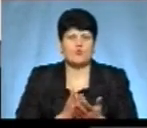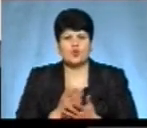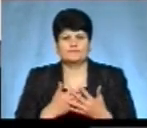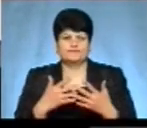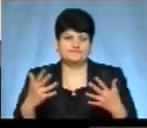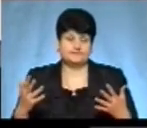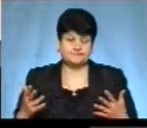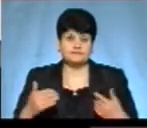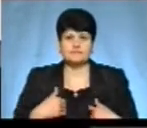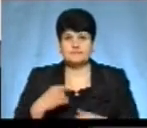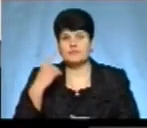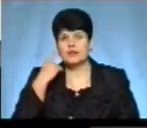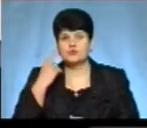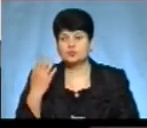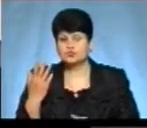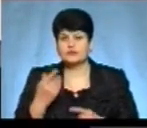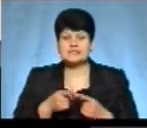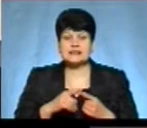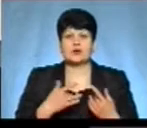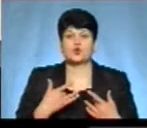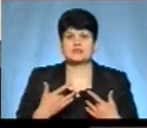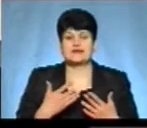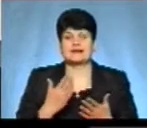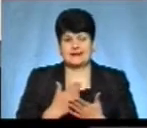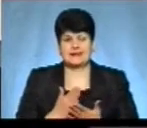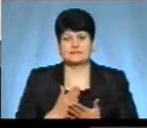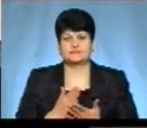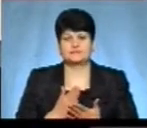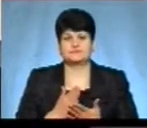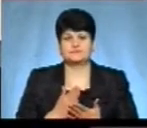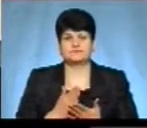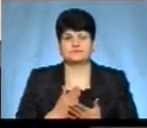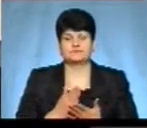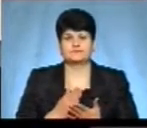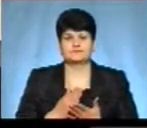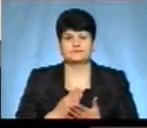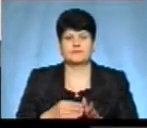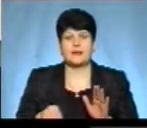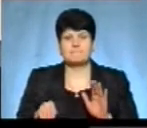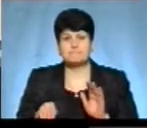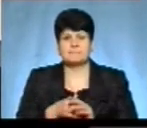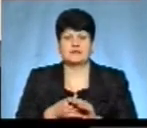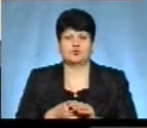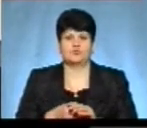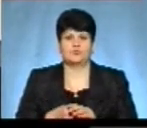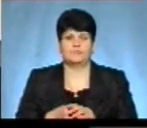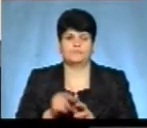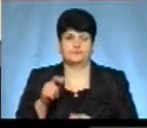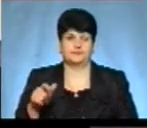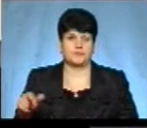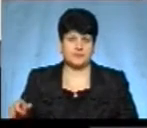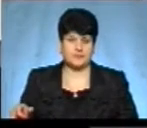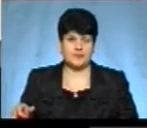залучалися. Тому, на нашу думку, цей даний концерт має ознаки підкупу виборців. На жаль, ми знаємо, що даний